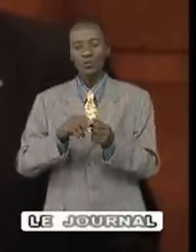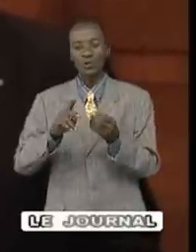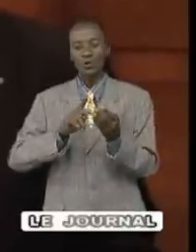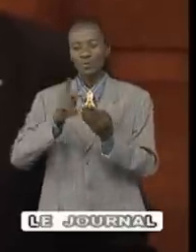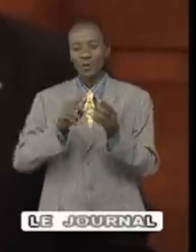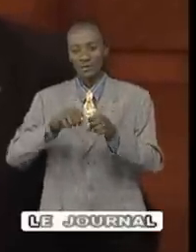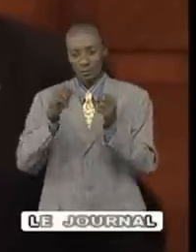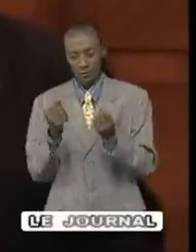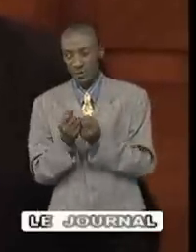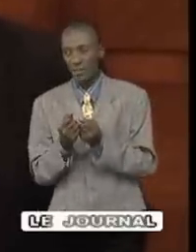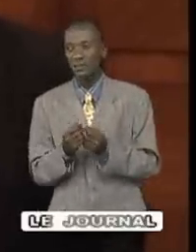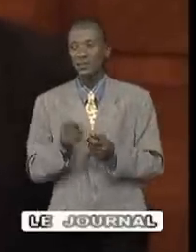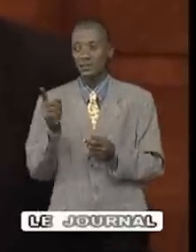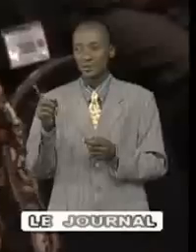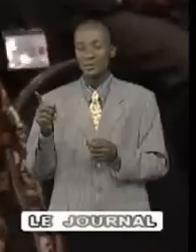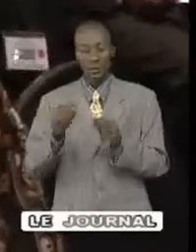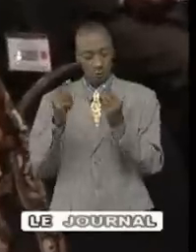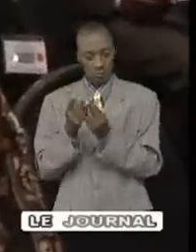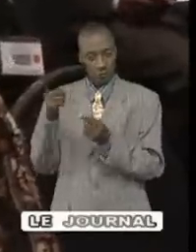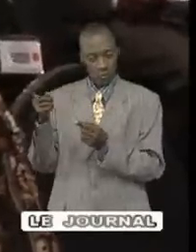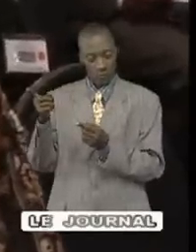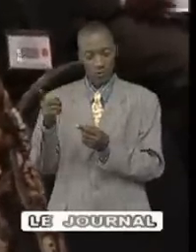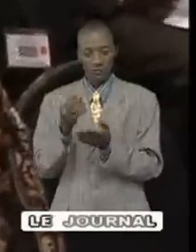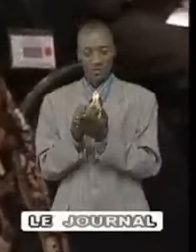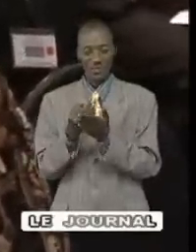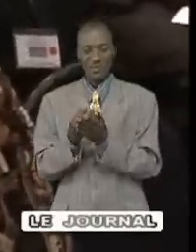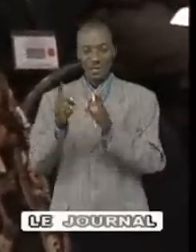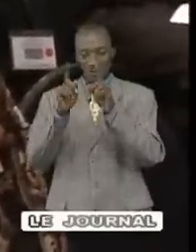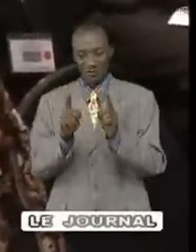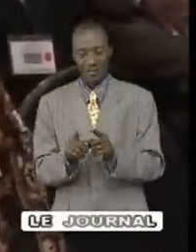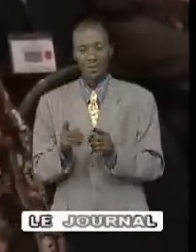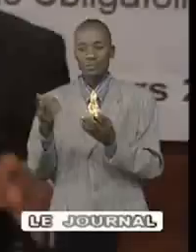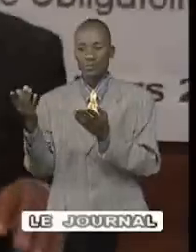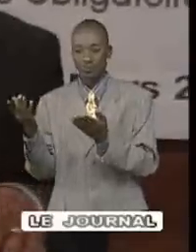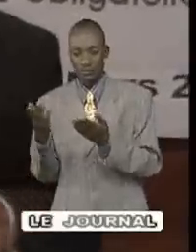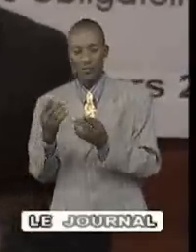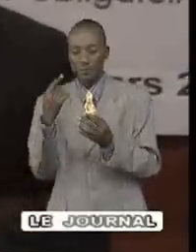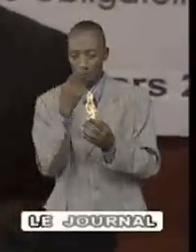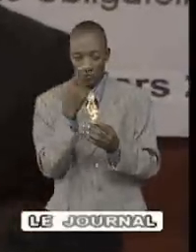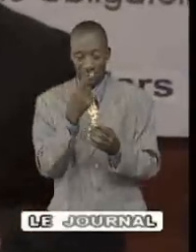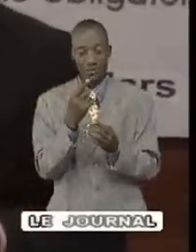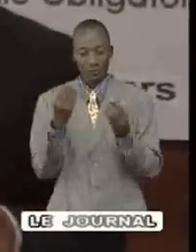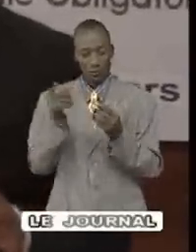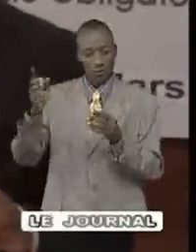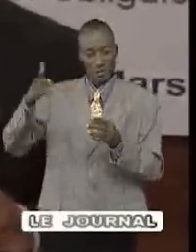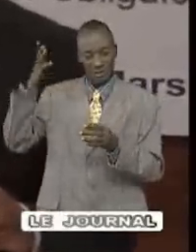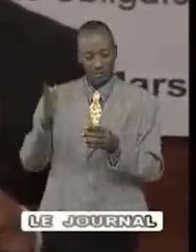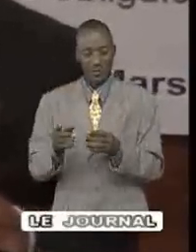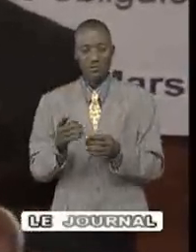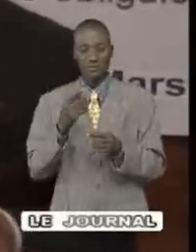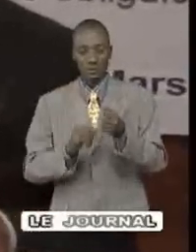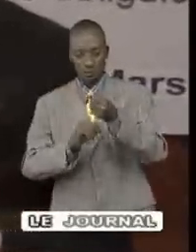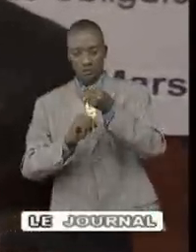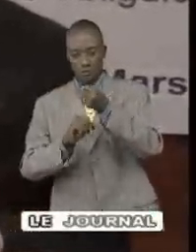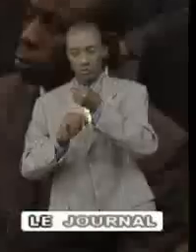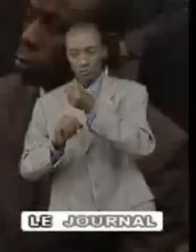technique, NCA. Ce groupe financier africain offre son professionnalisme pour des solutions innovantes en assurance et en banque